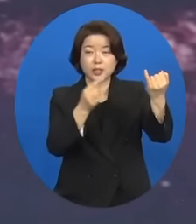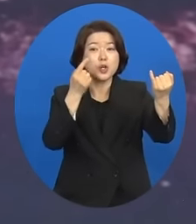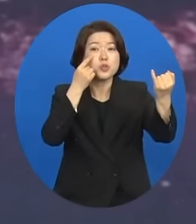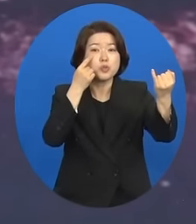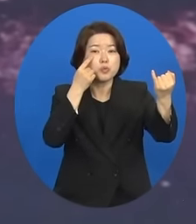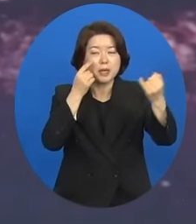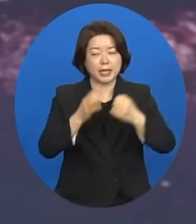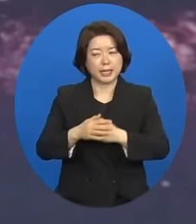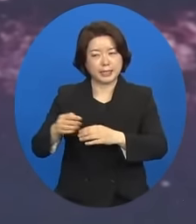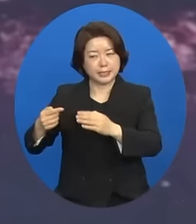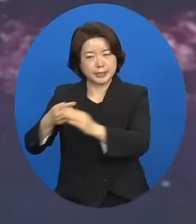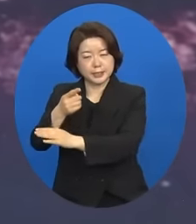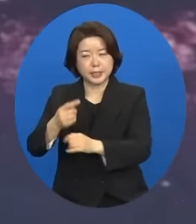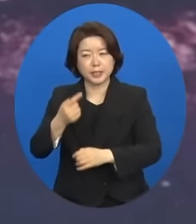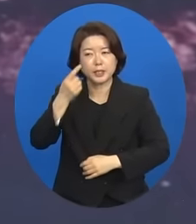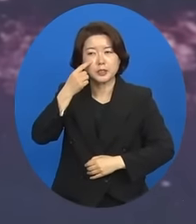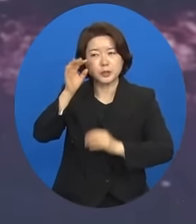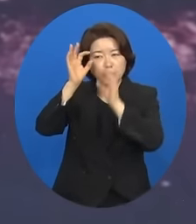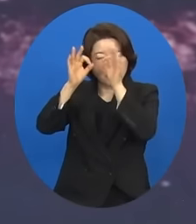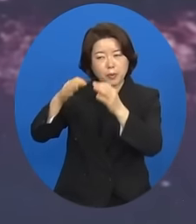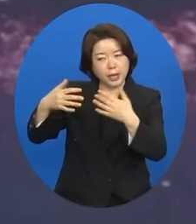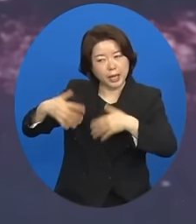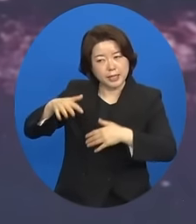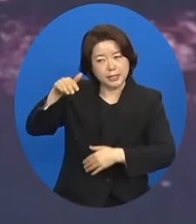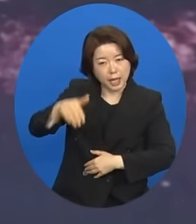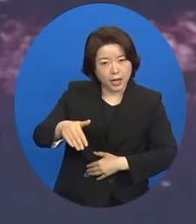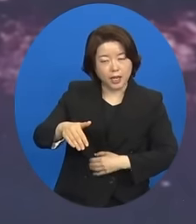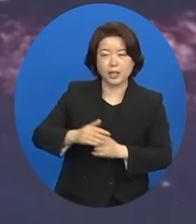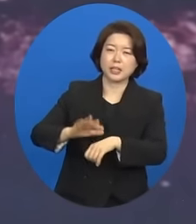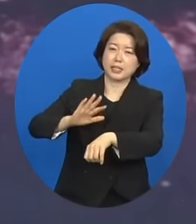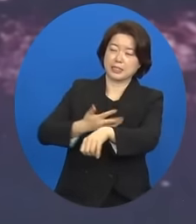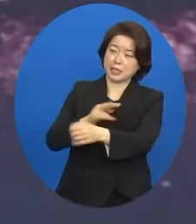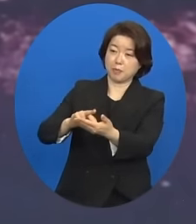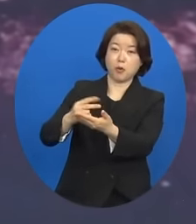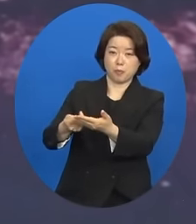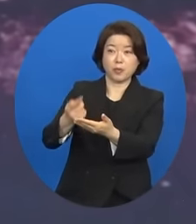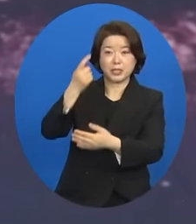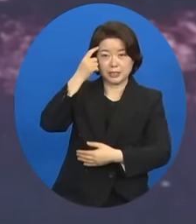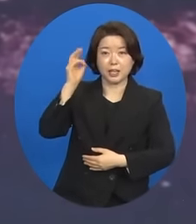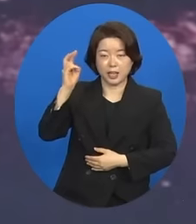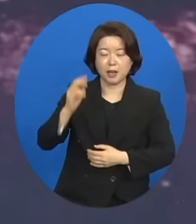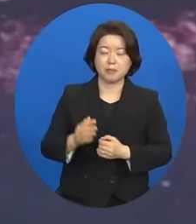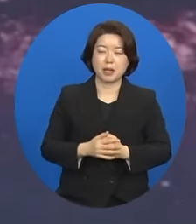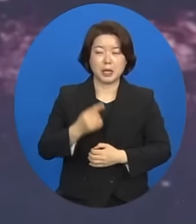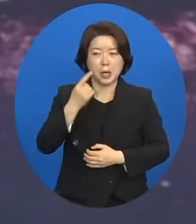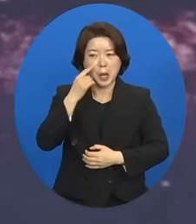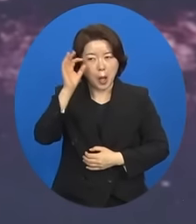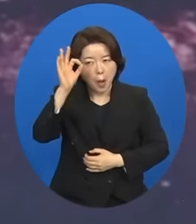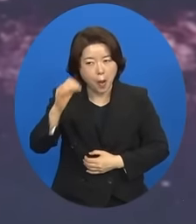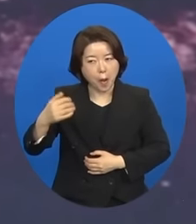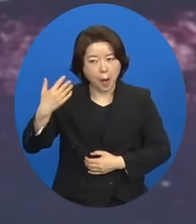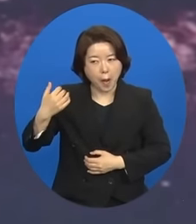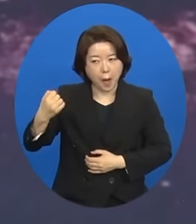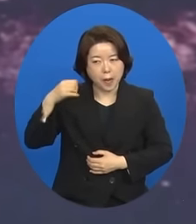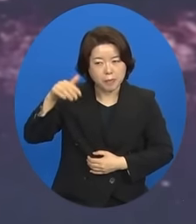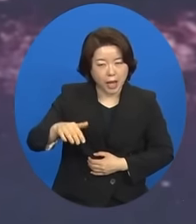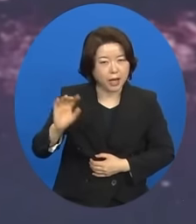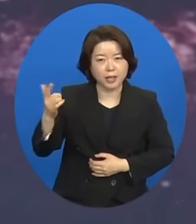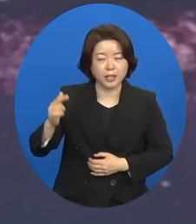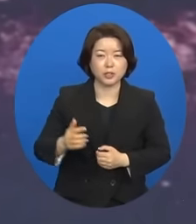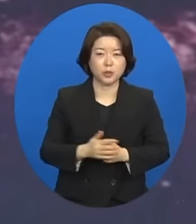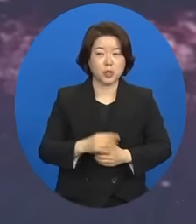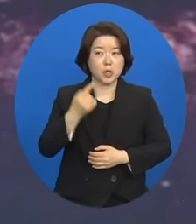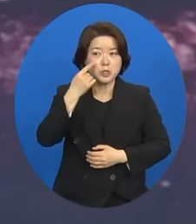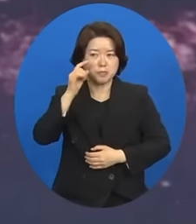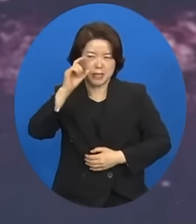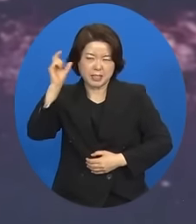번역에는 원래는 시력이 약하다데 좀 약간 잘못된 번역이라고 보는 견해가 많습니다 실하게 약한게 아니고 눈매가 강한 것이